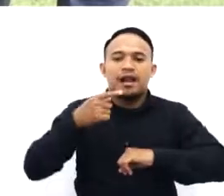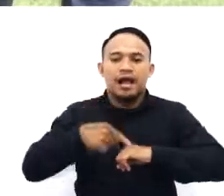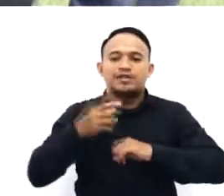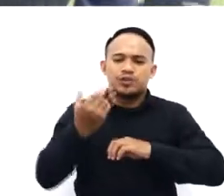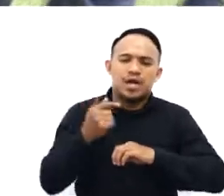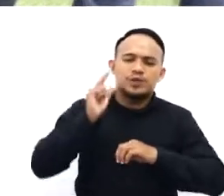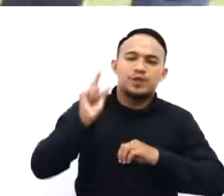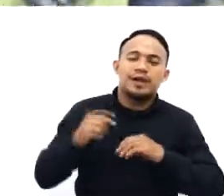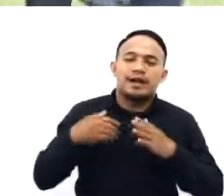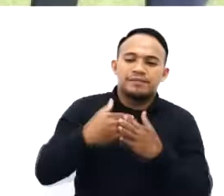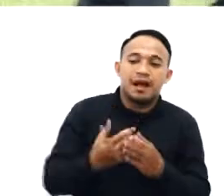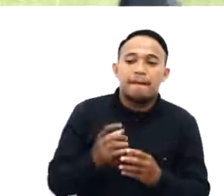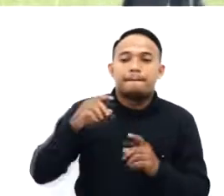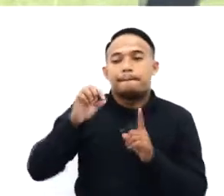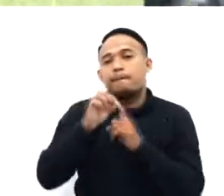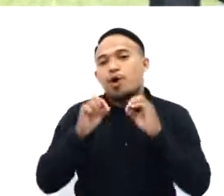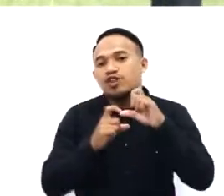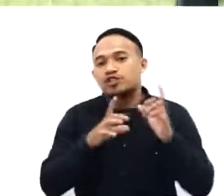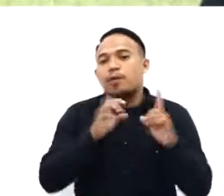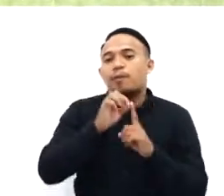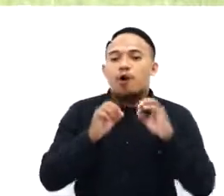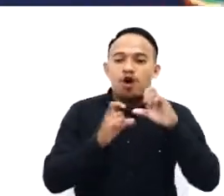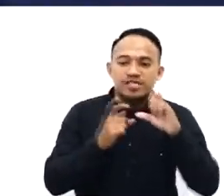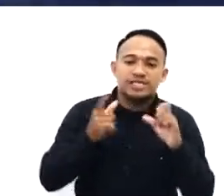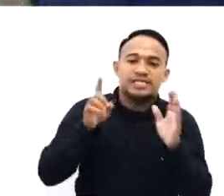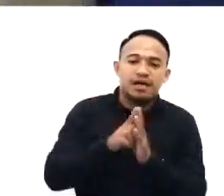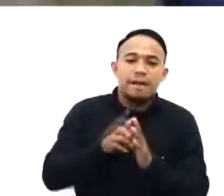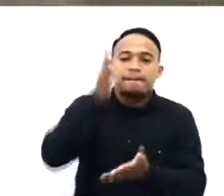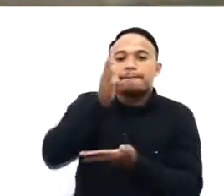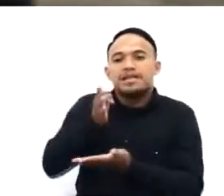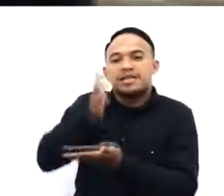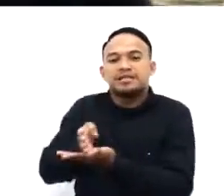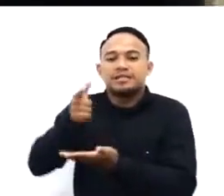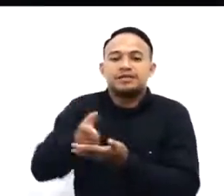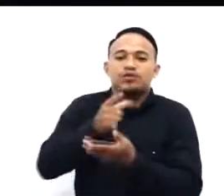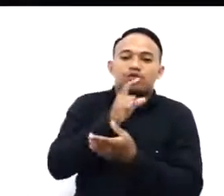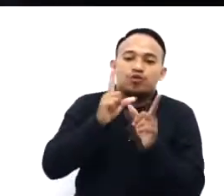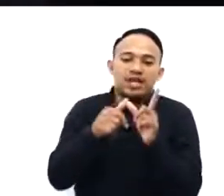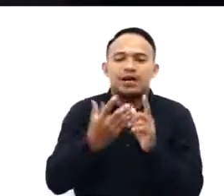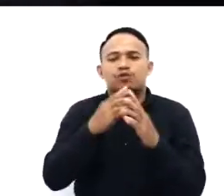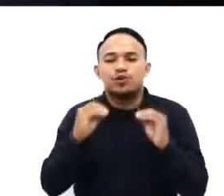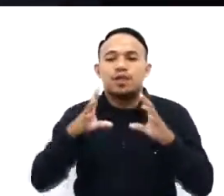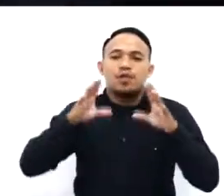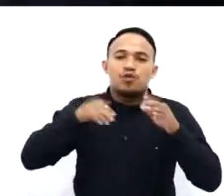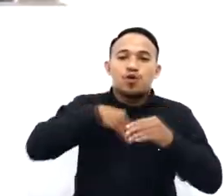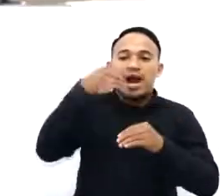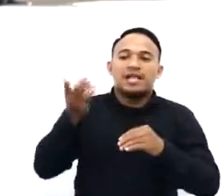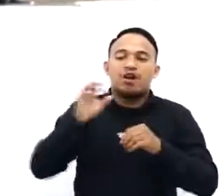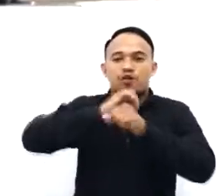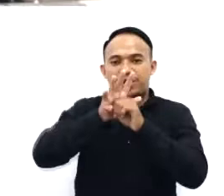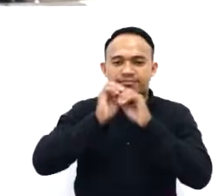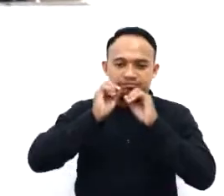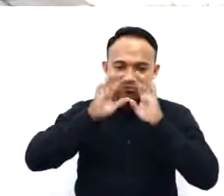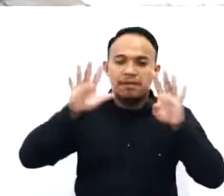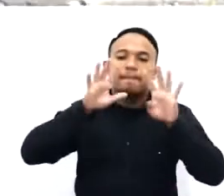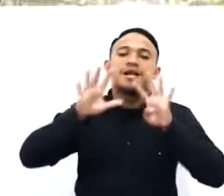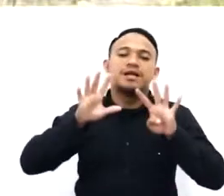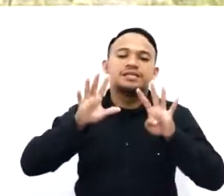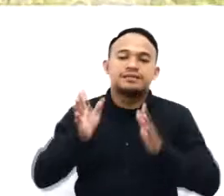penerapan pos-pos di perbatasan wilayah guna mencegah penularan COVID-19.